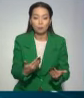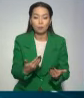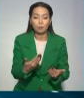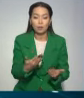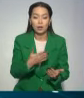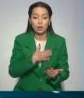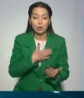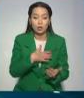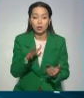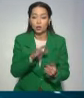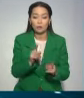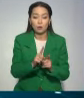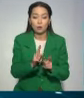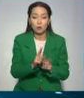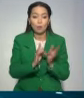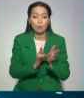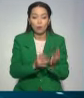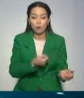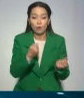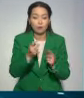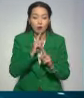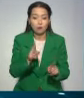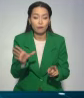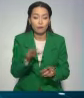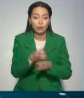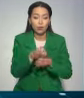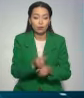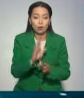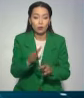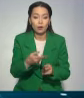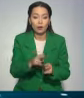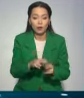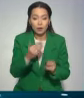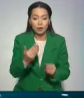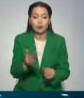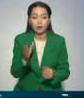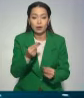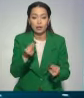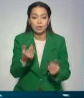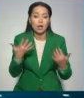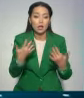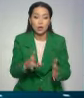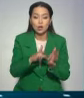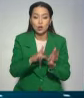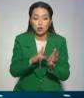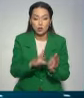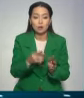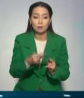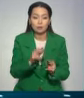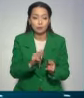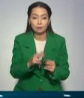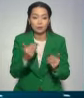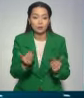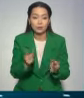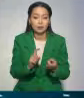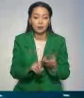худеть нам не будут продлевать отдых наш сокращается и мы соответственно теряем свои деньги а тур на двоих нам обошелся в